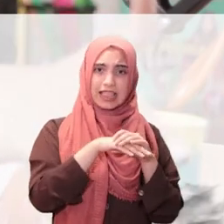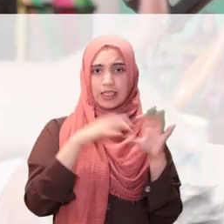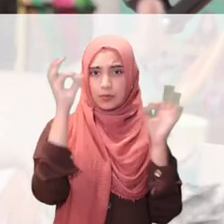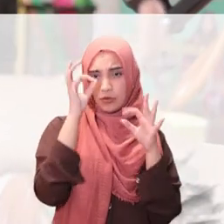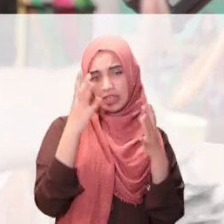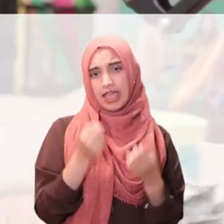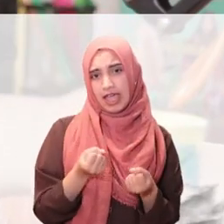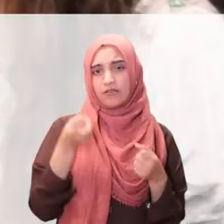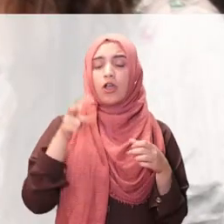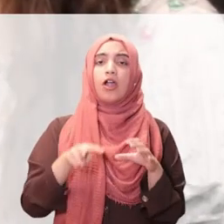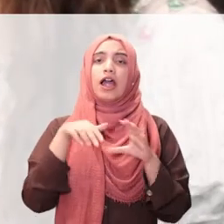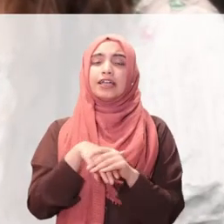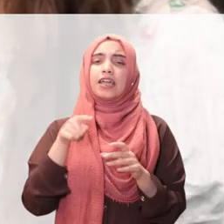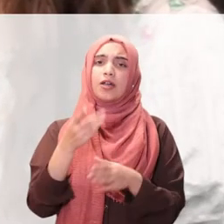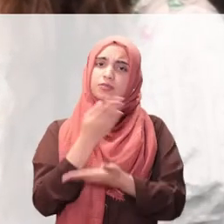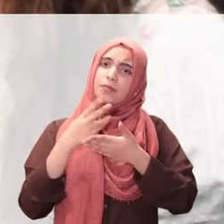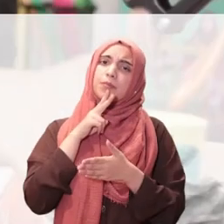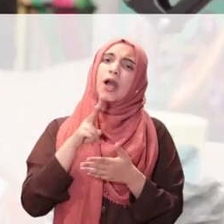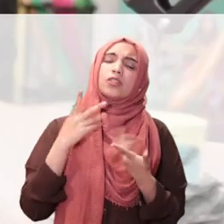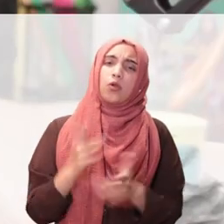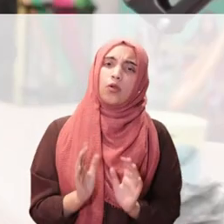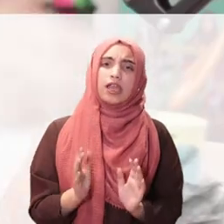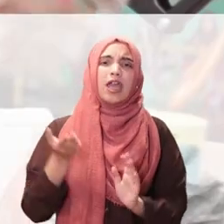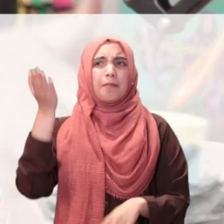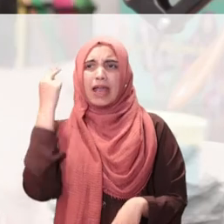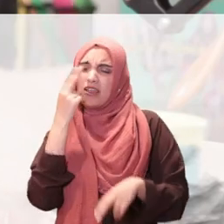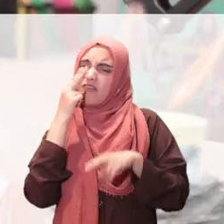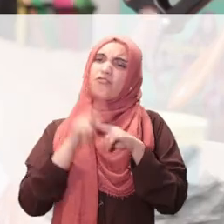आफ थे बॉटम रो इन